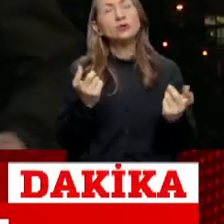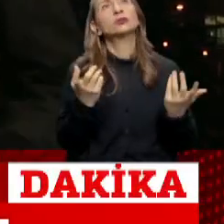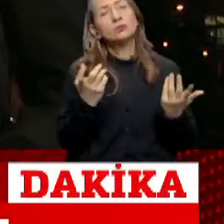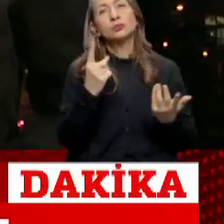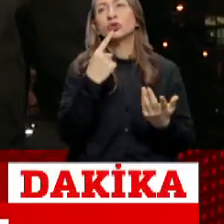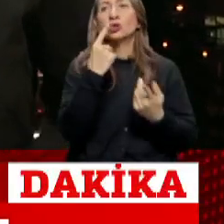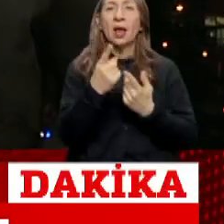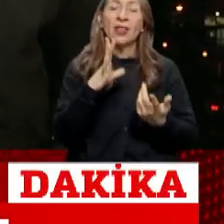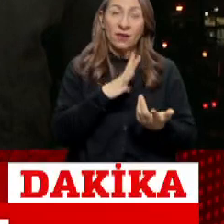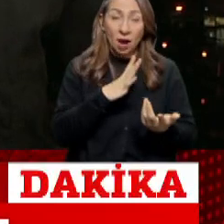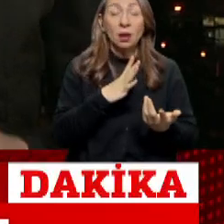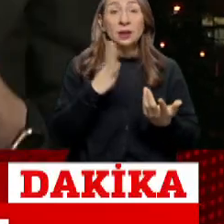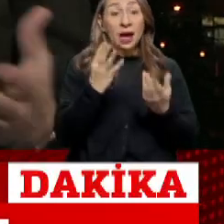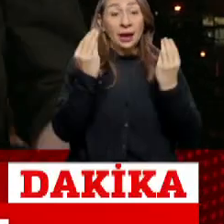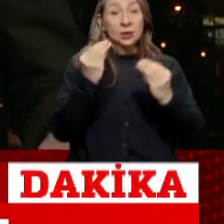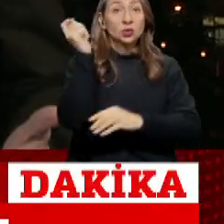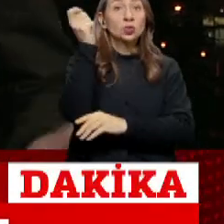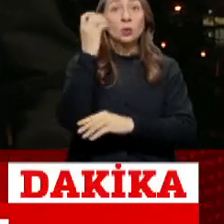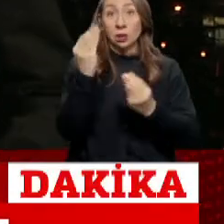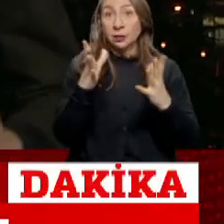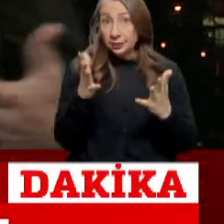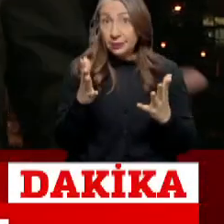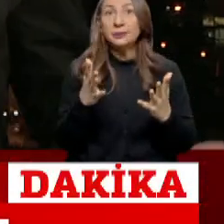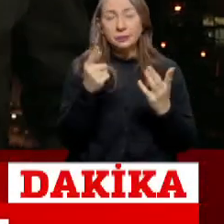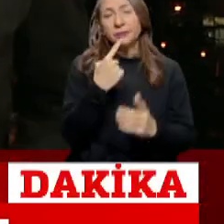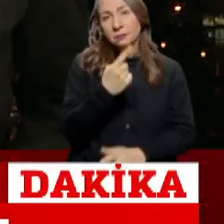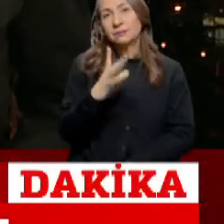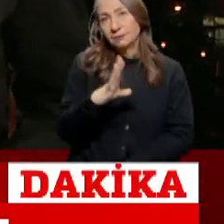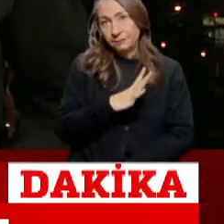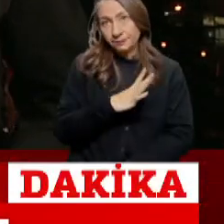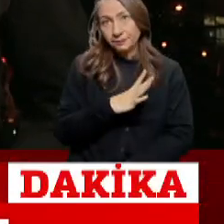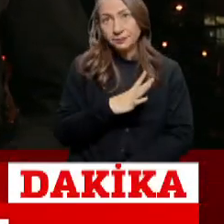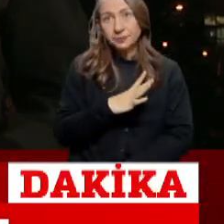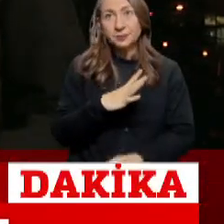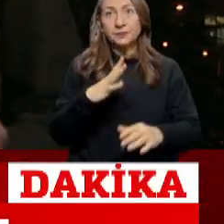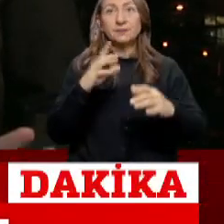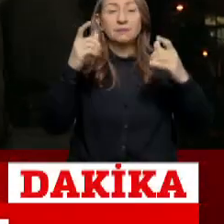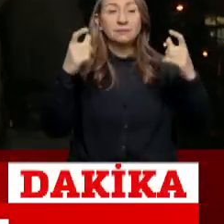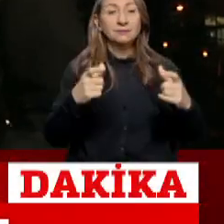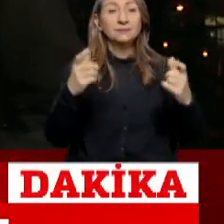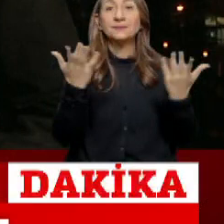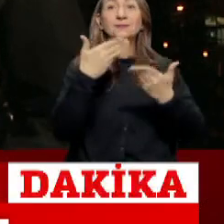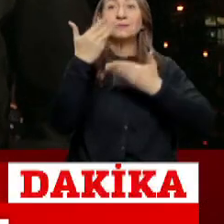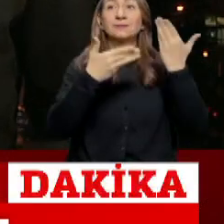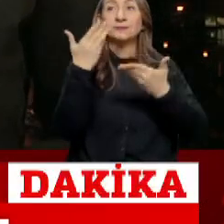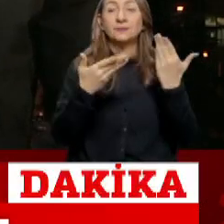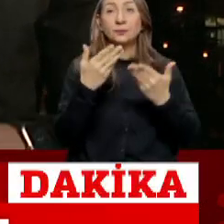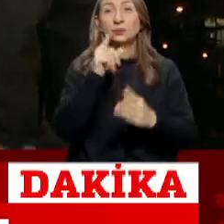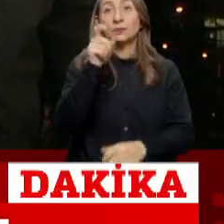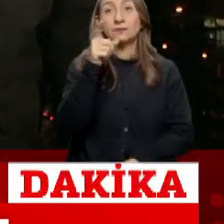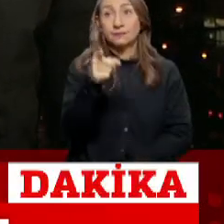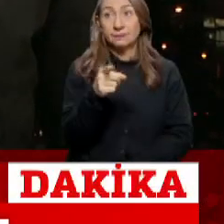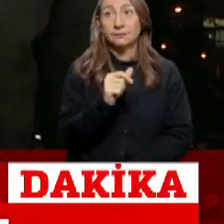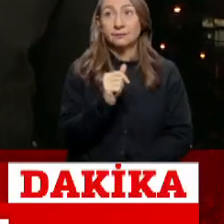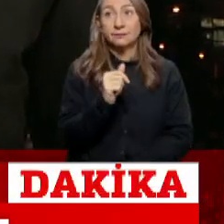da söyleyenler var. Daha iyi sunum yapılabilir miydi? Bunu da söyleyenler var. Yani meydanlarda nasıl anlatılacak olsun, mesela sorulardan biri bunu, de o.